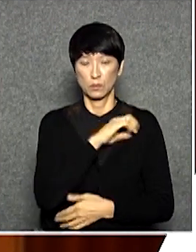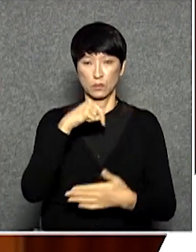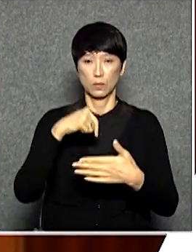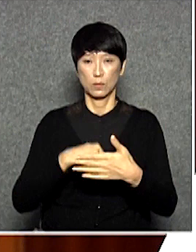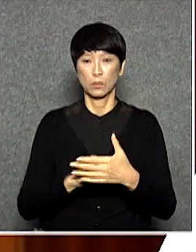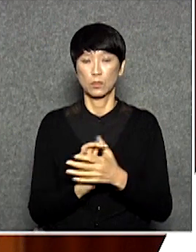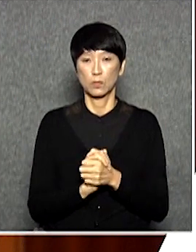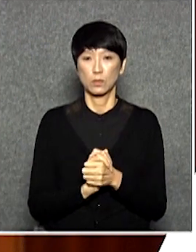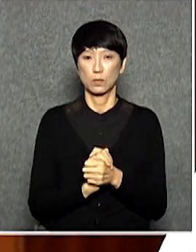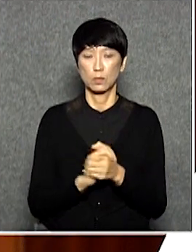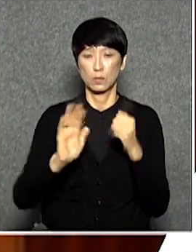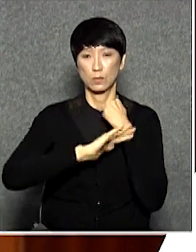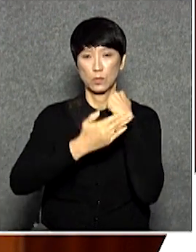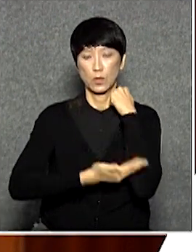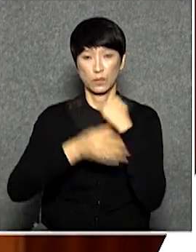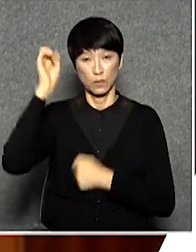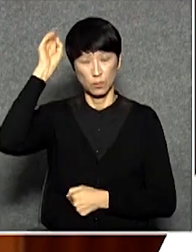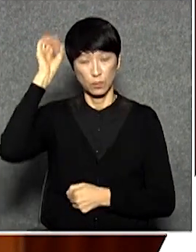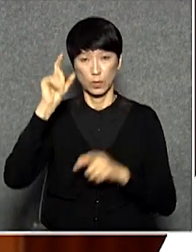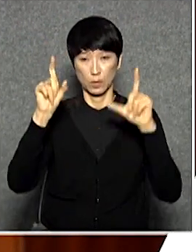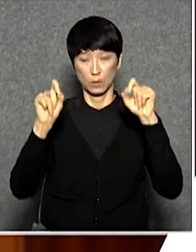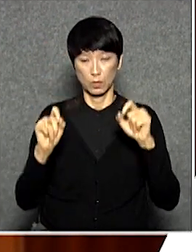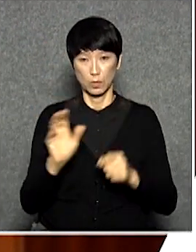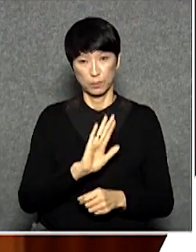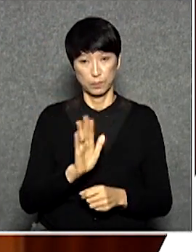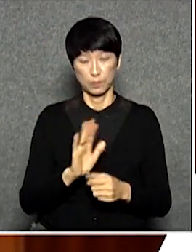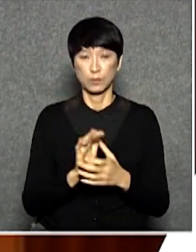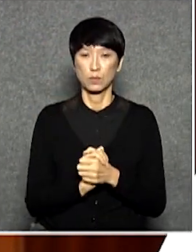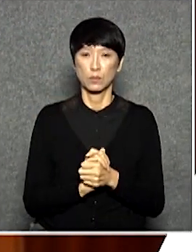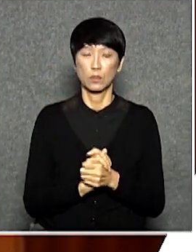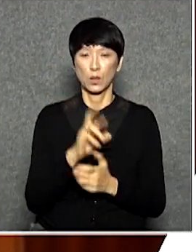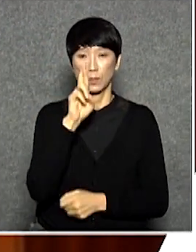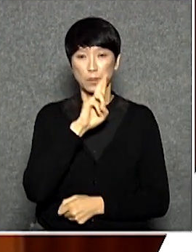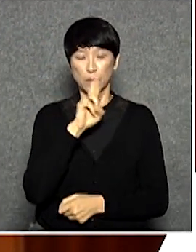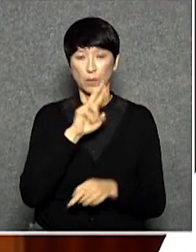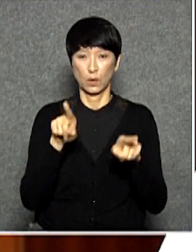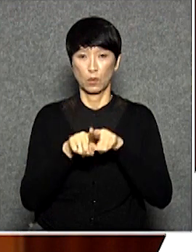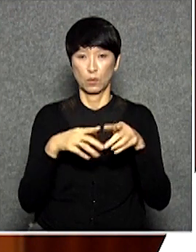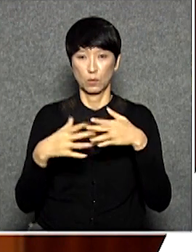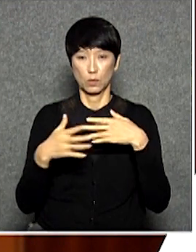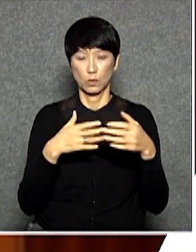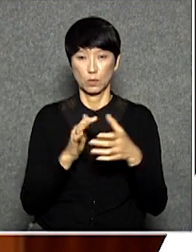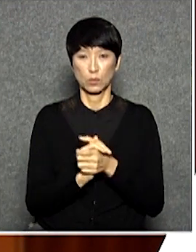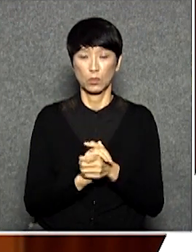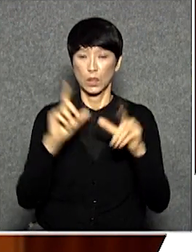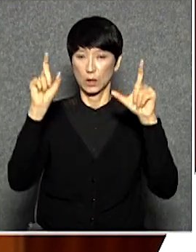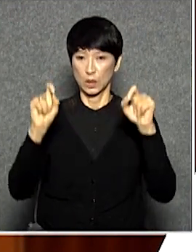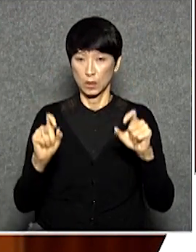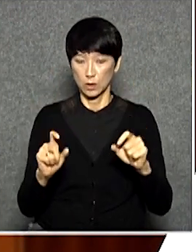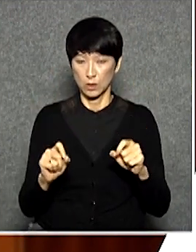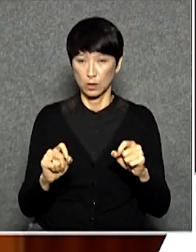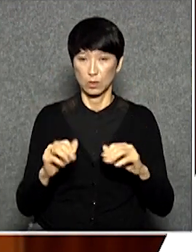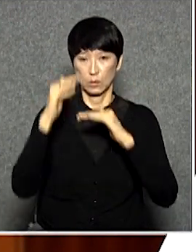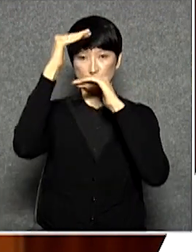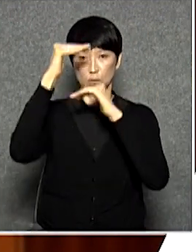一個我們的法律顧問作出一個澄清，也不會由我們的秘書處的同事在這裡跟大家講解有關整個程